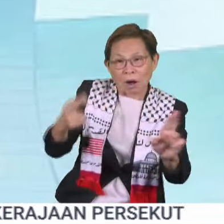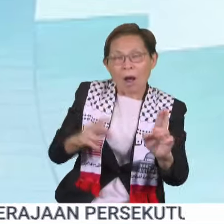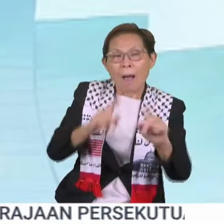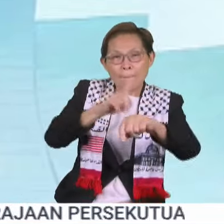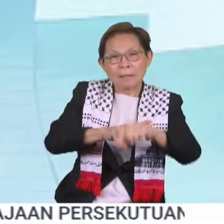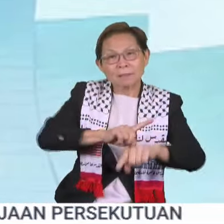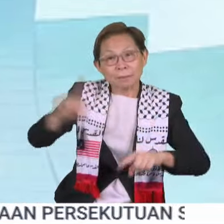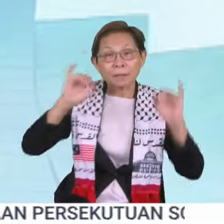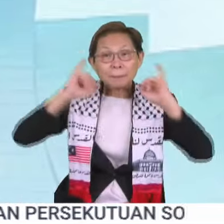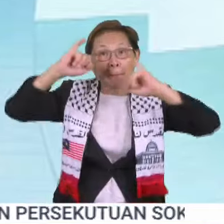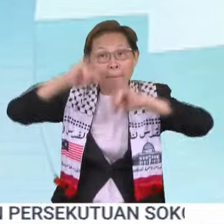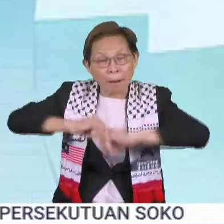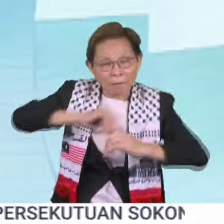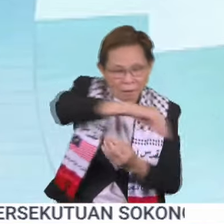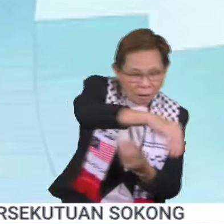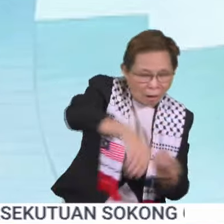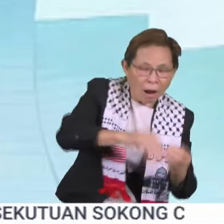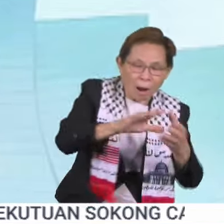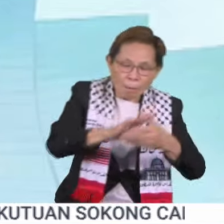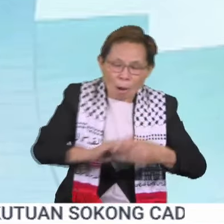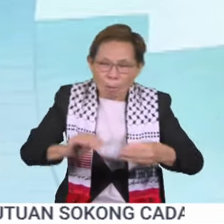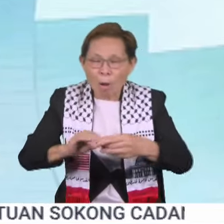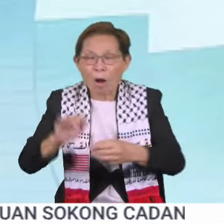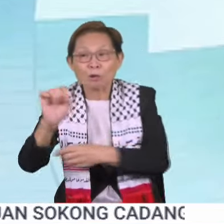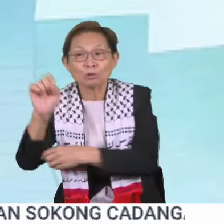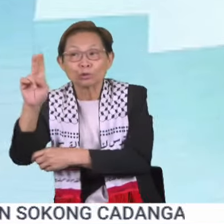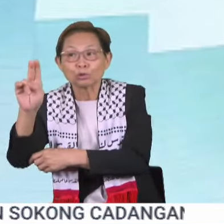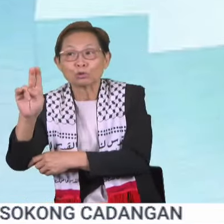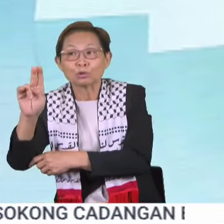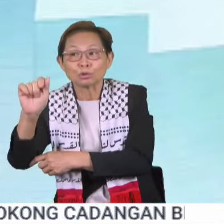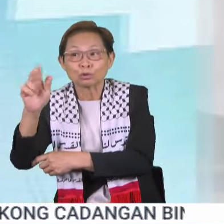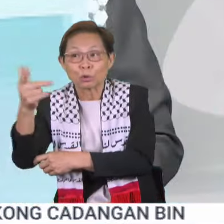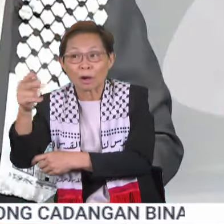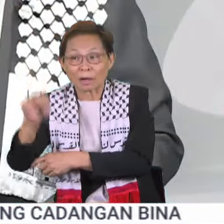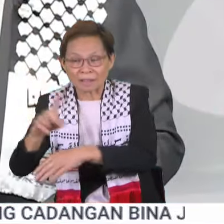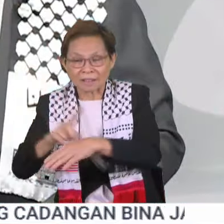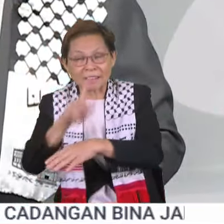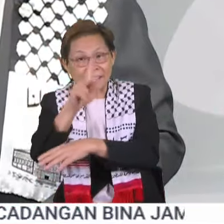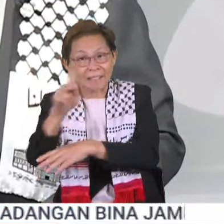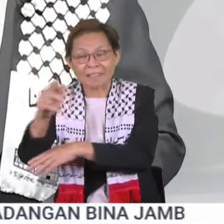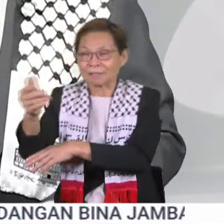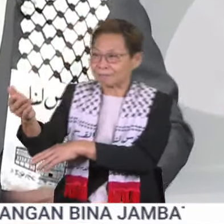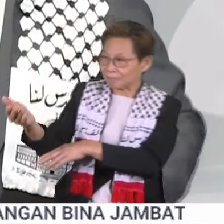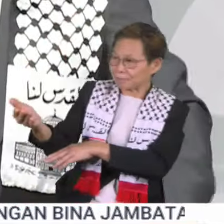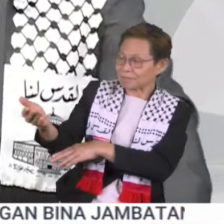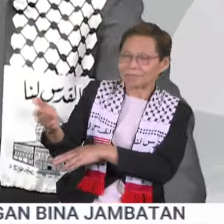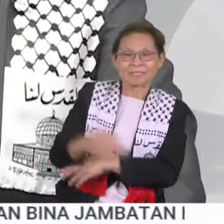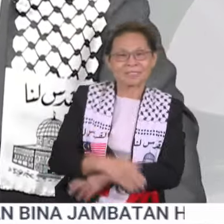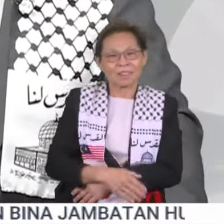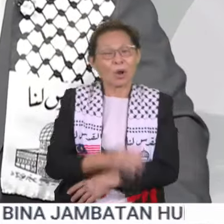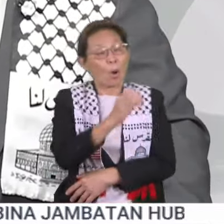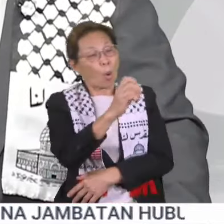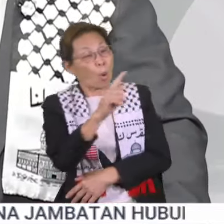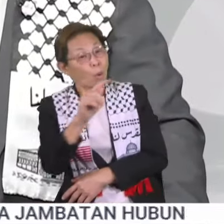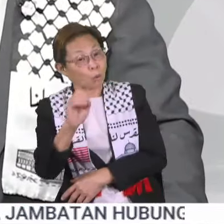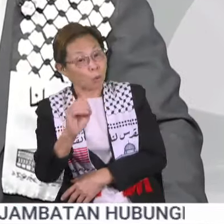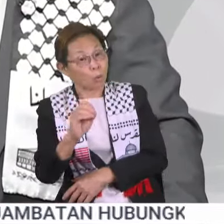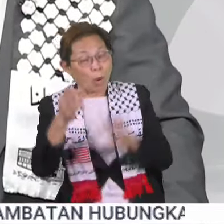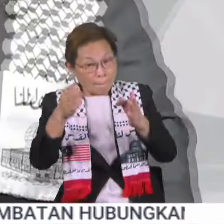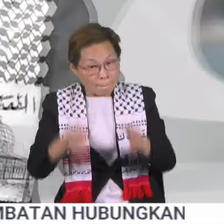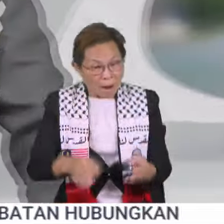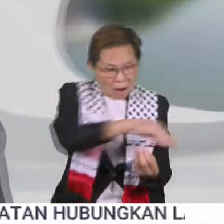mengerjakan ibadah. Perinciannya langsung bersama Suaran Shah di Kota Kinabalu. Silakan. Ya, Tok. Bakal jemaah haji